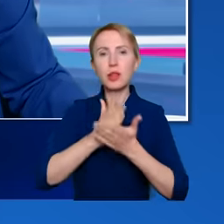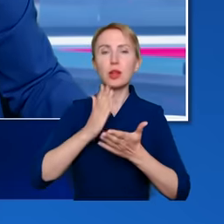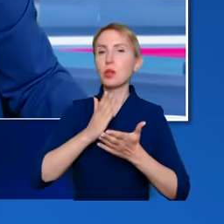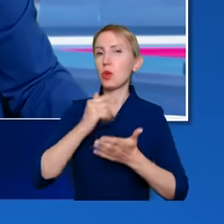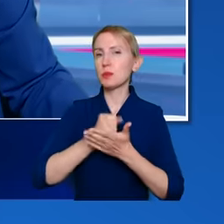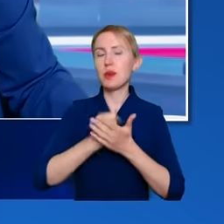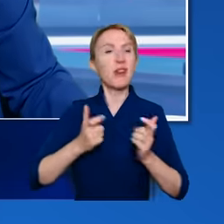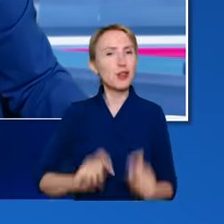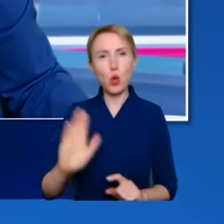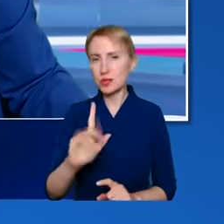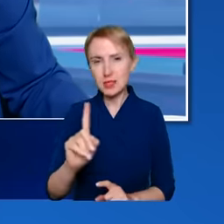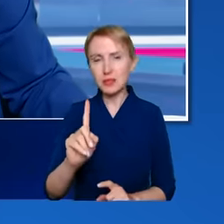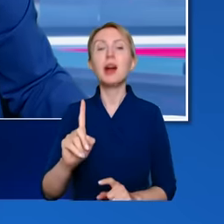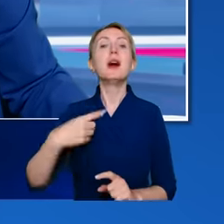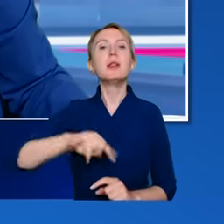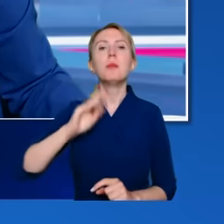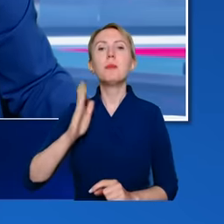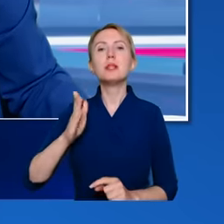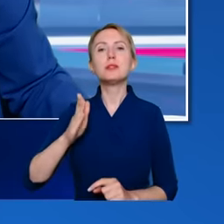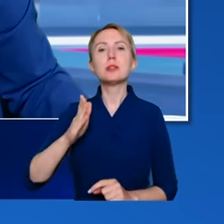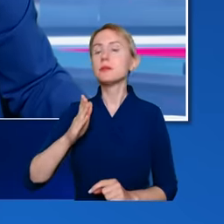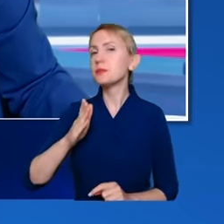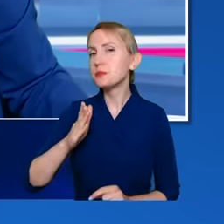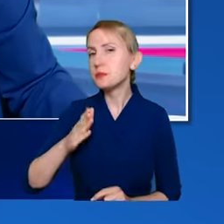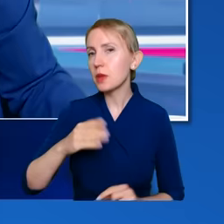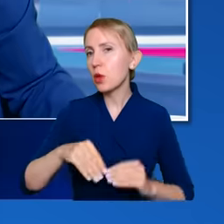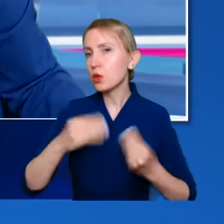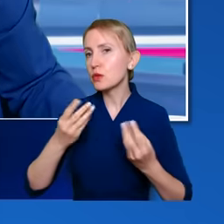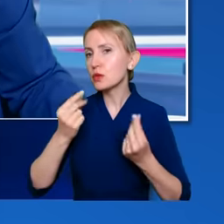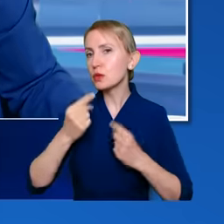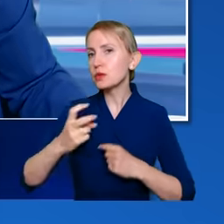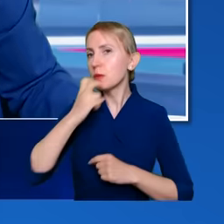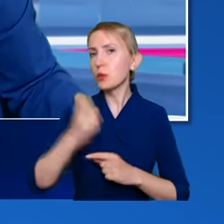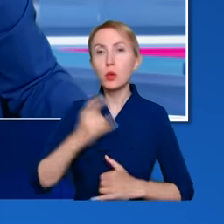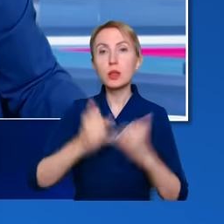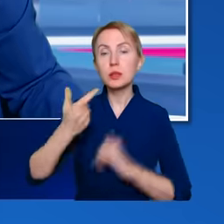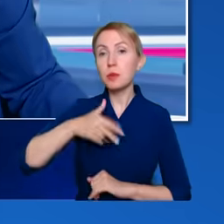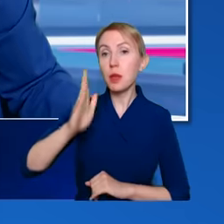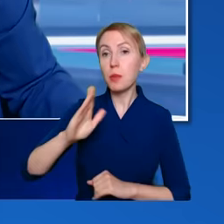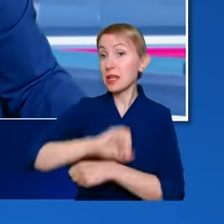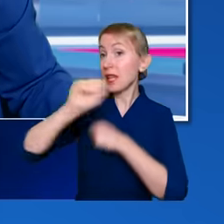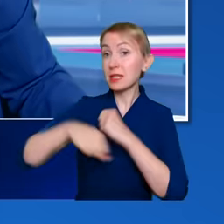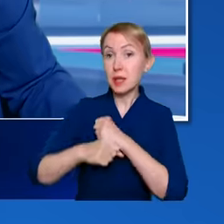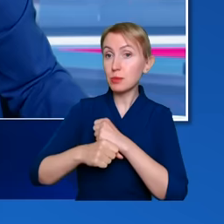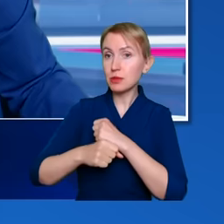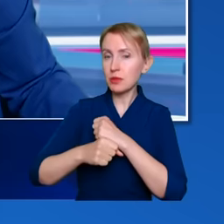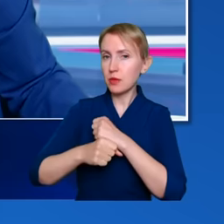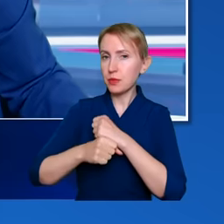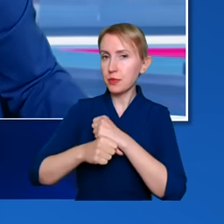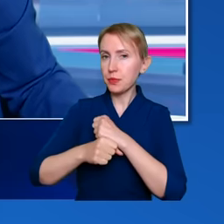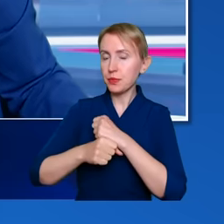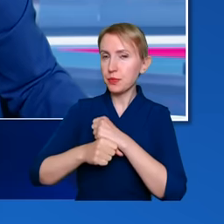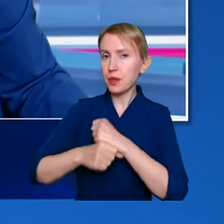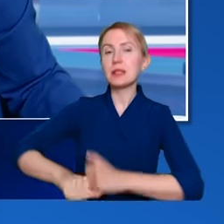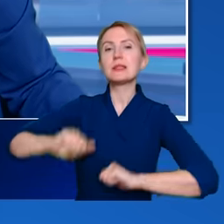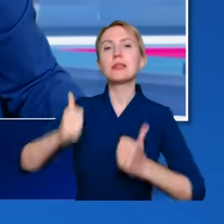rolnictwa, to będziemy mieli do czynienia ze wzrostem cen prądu. Jeśli nie będziemy mieli zastępstwa w postaci stabilnego